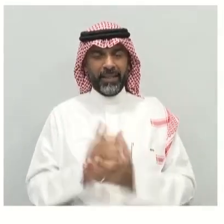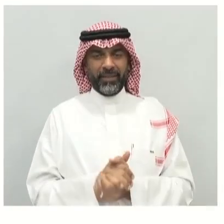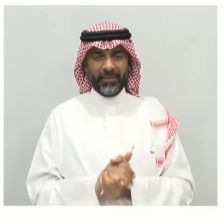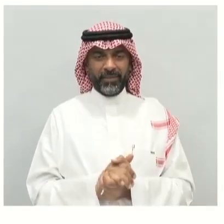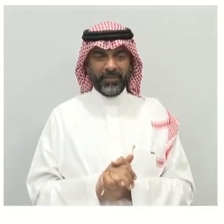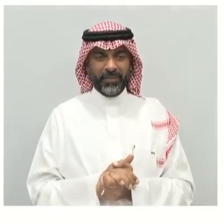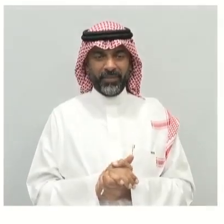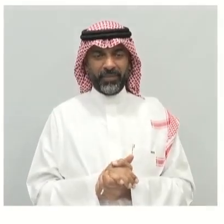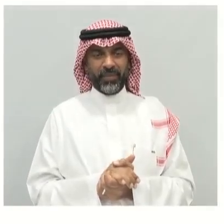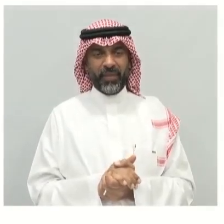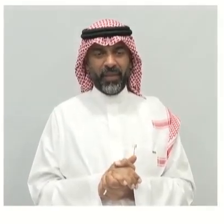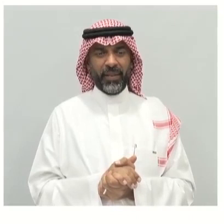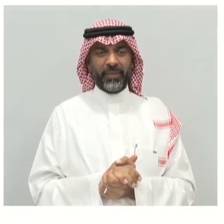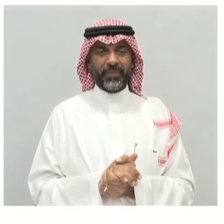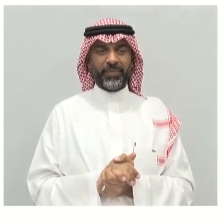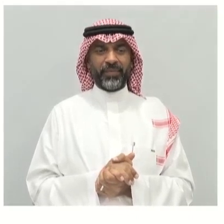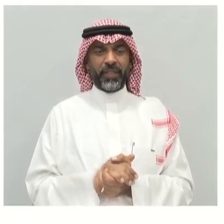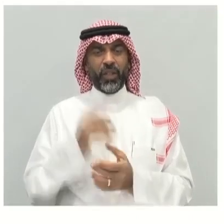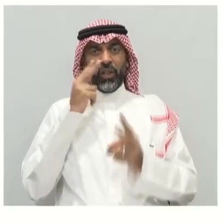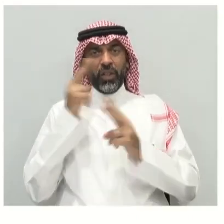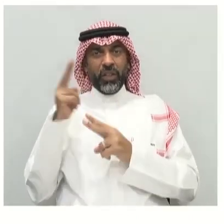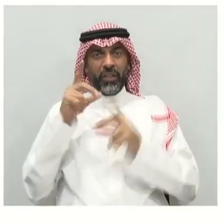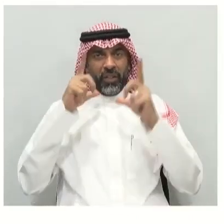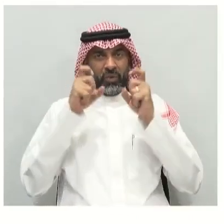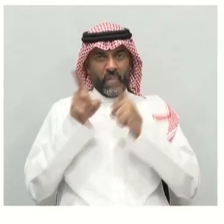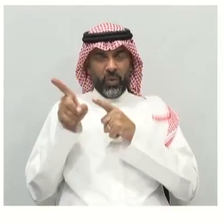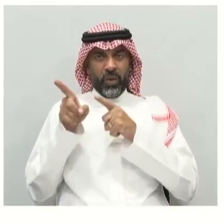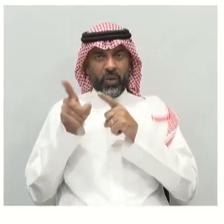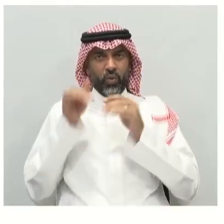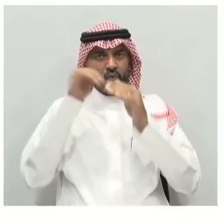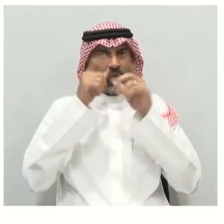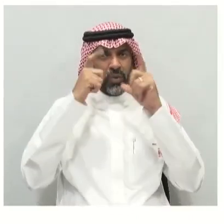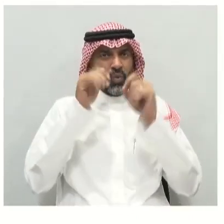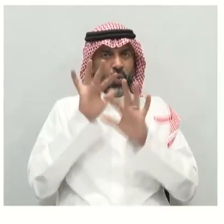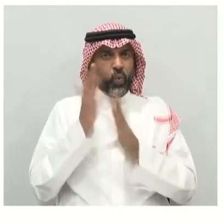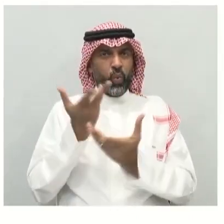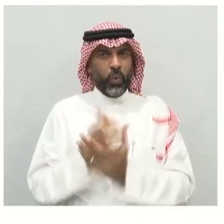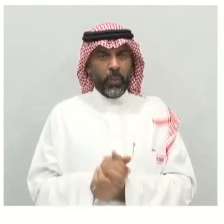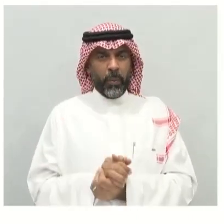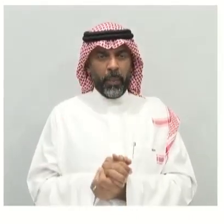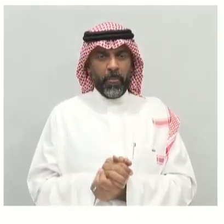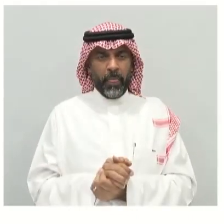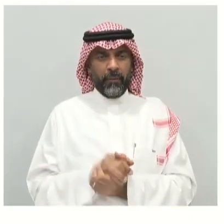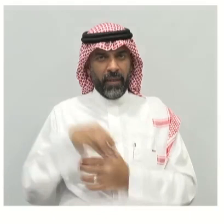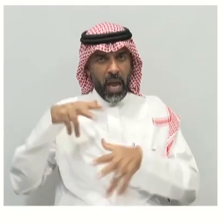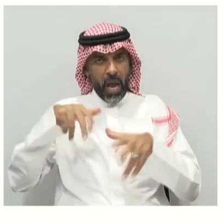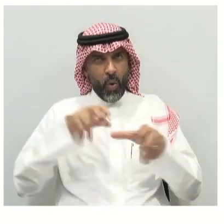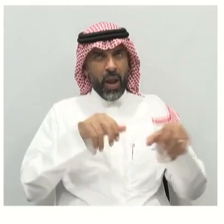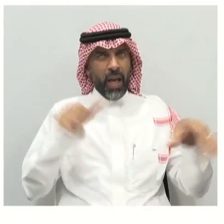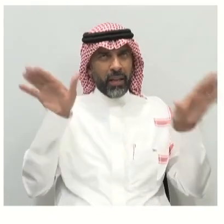واياكم تمارين نسال هذه صوره ش فيها الصوره احسنتم فيها